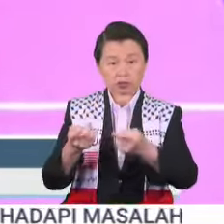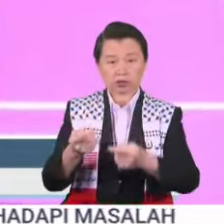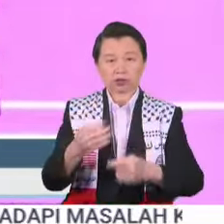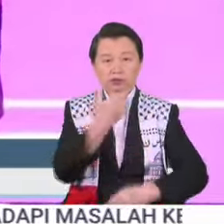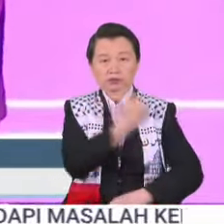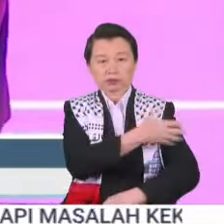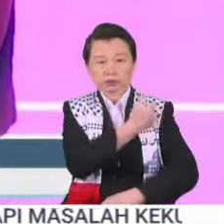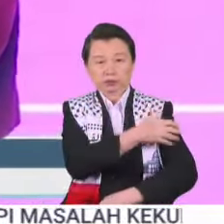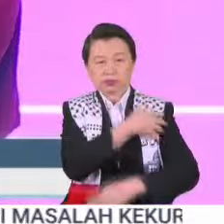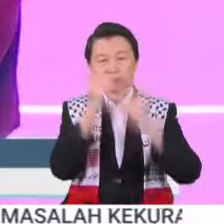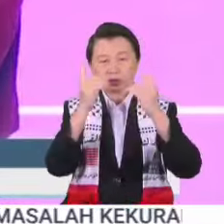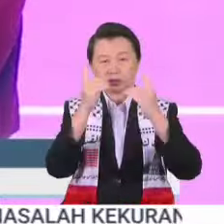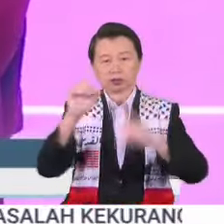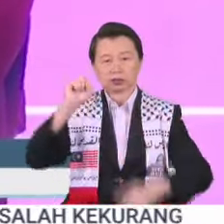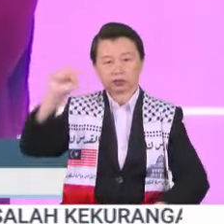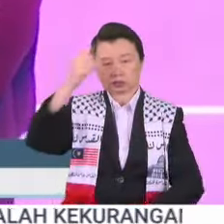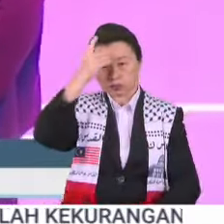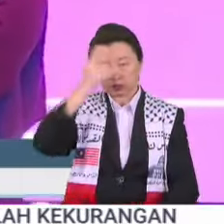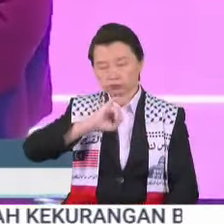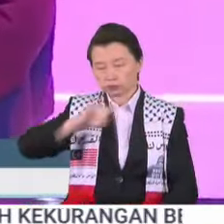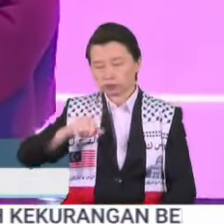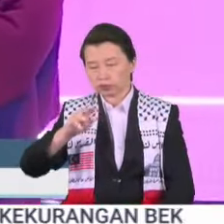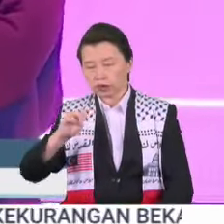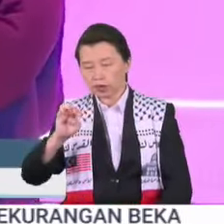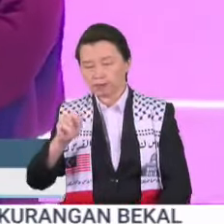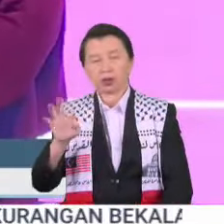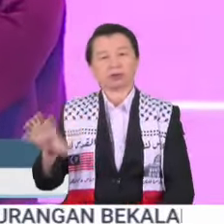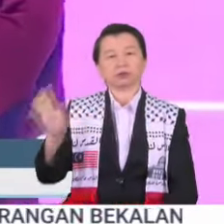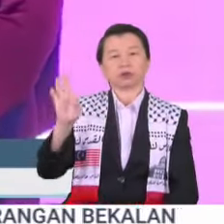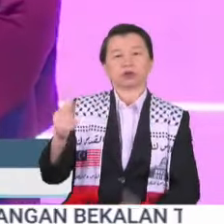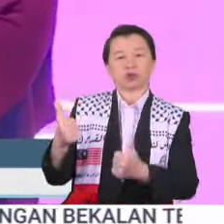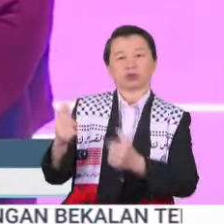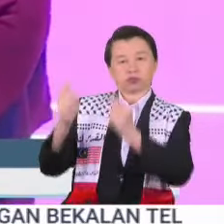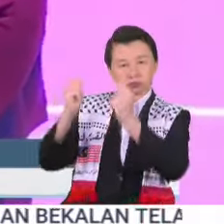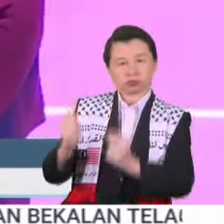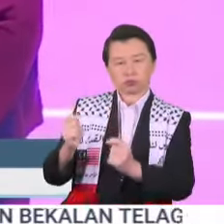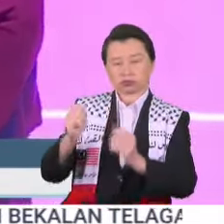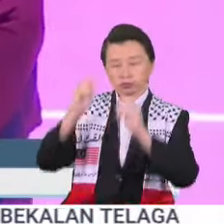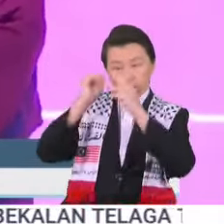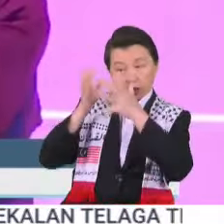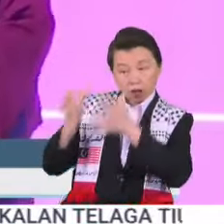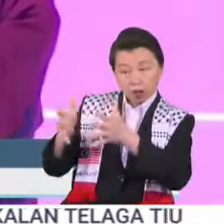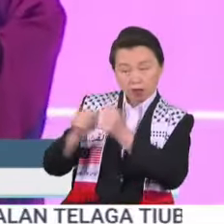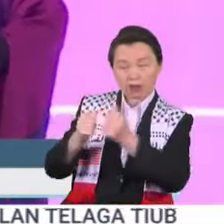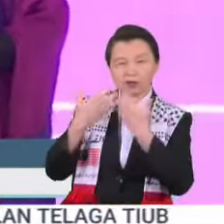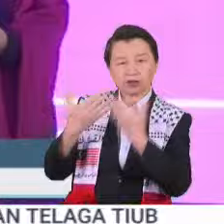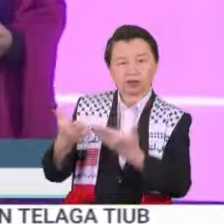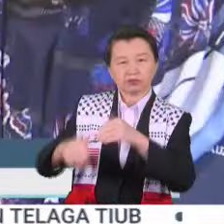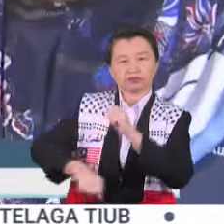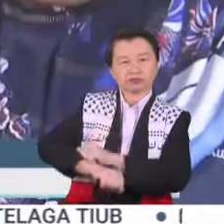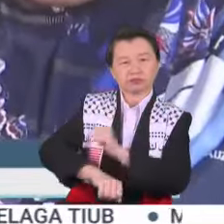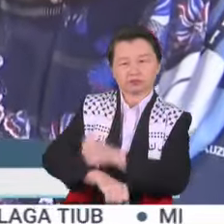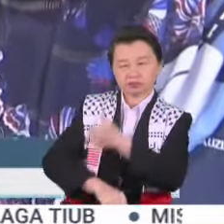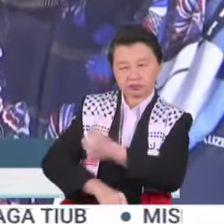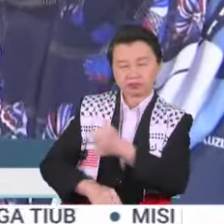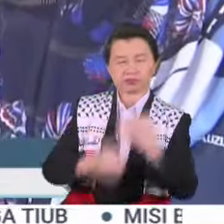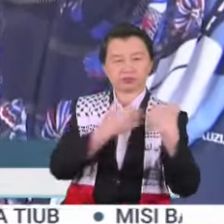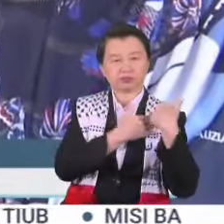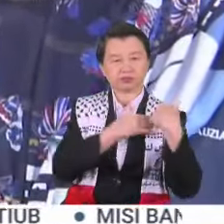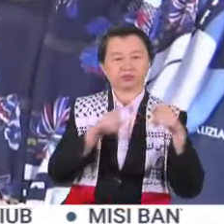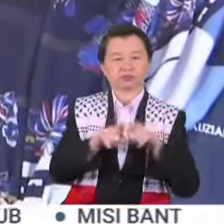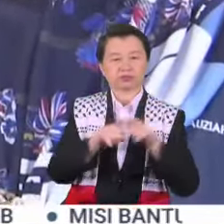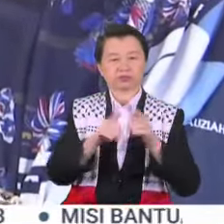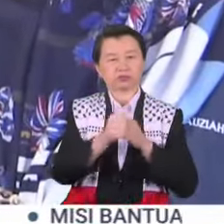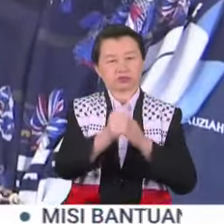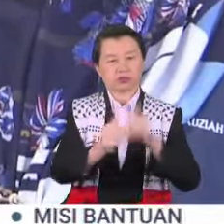pengarah pendidikan Sabah, Datuk Tahniah Jaman, dipilih tokoh inspirasi bagi menghargai dan mengiktiraf peranan beliau